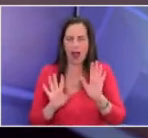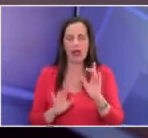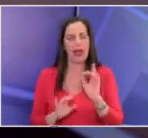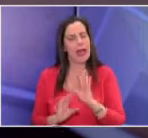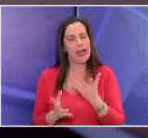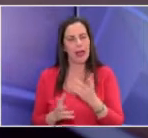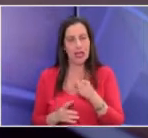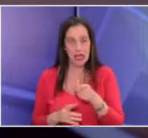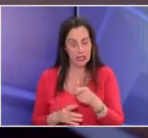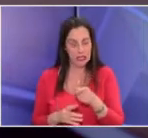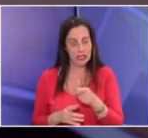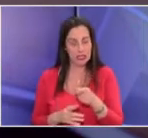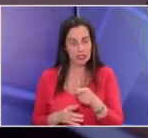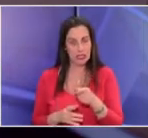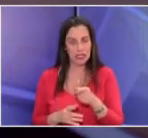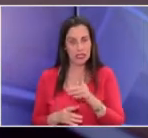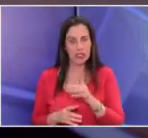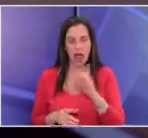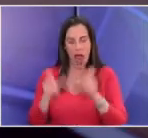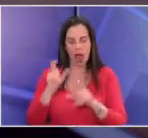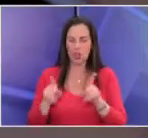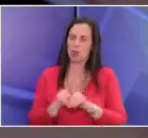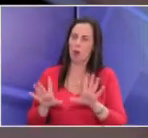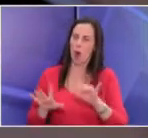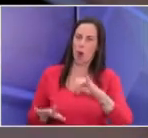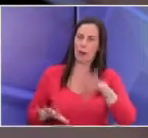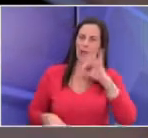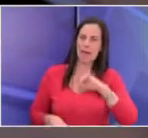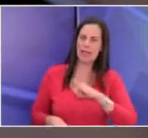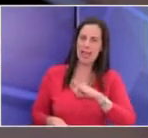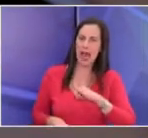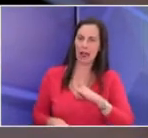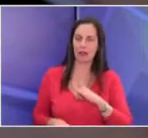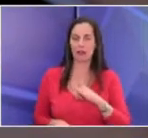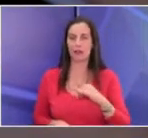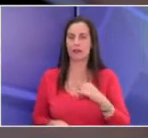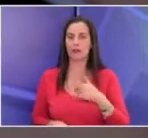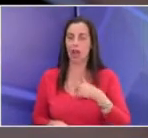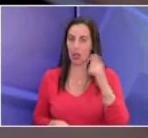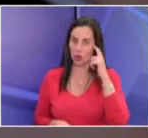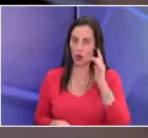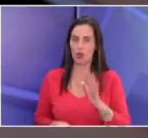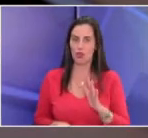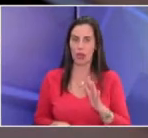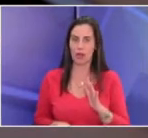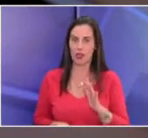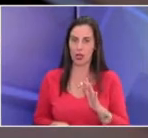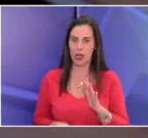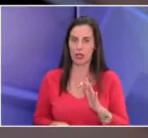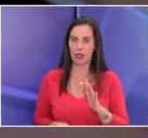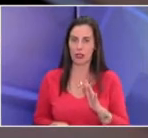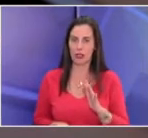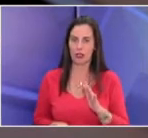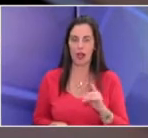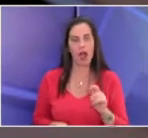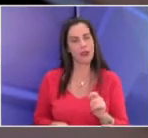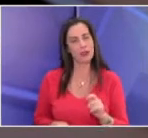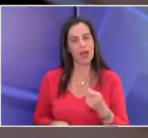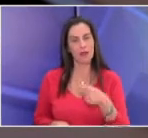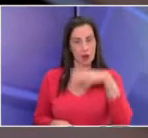נופל, עולים, נופל. איך זה לעשות את זה? עברה הוא סיפור נורא נורא מורכב,